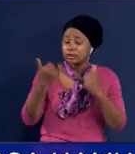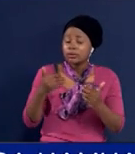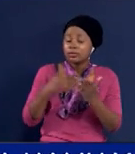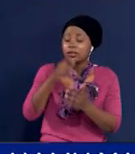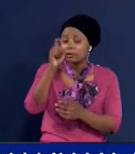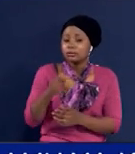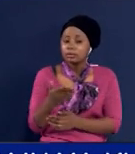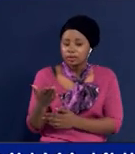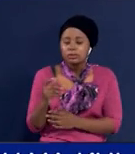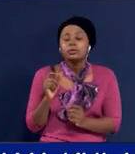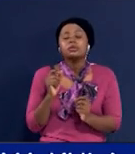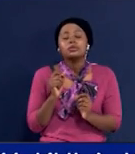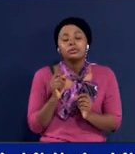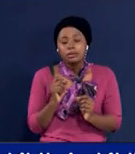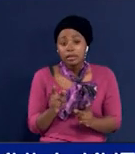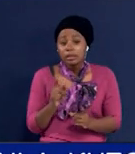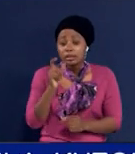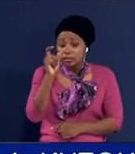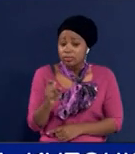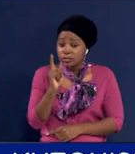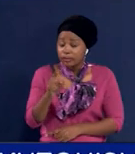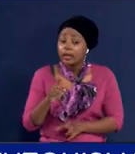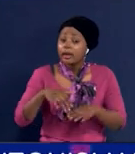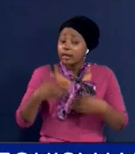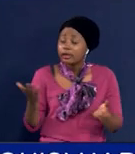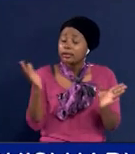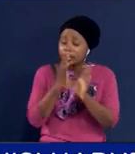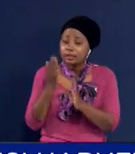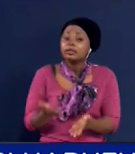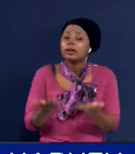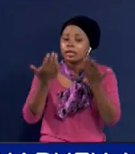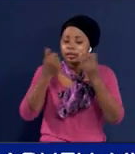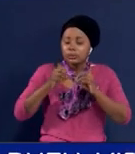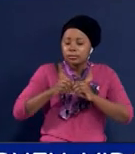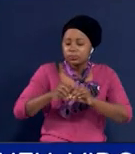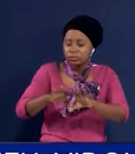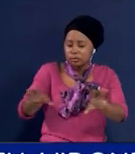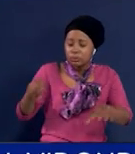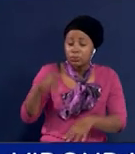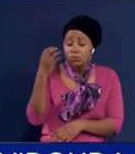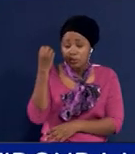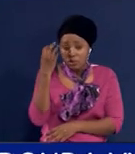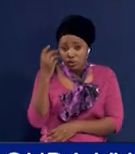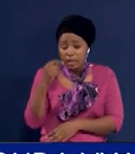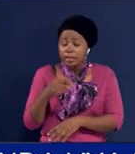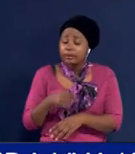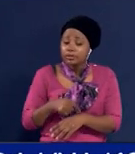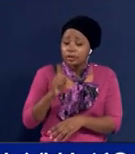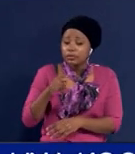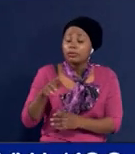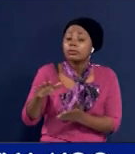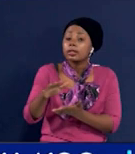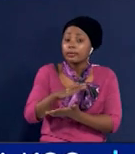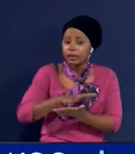wengine. Lakini yule ambaye hana dalili anaweza kueneza huu ugonjwa, hususan pale ambapo anakuwa yupo kwenye maeneo